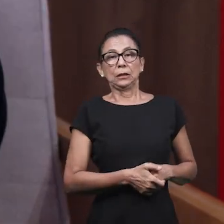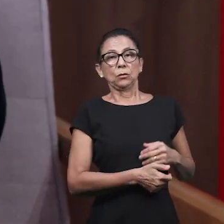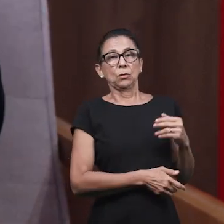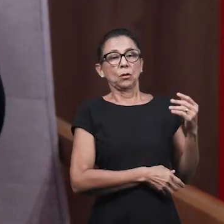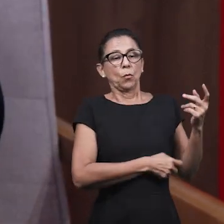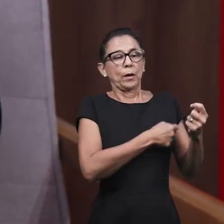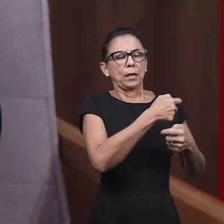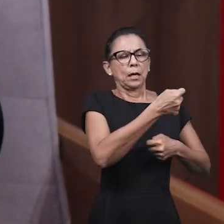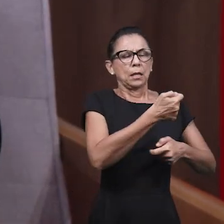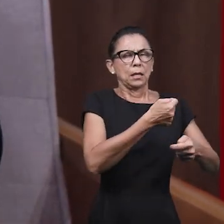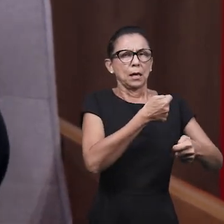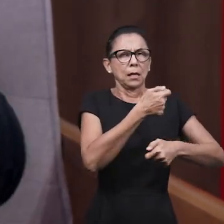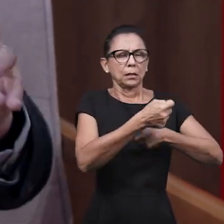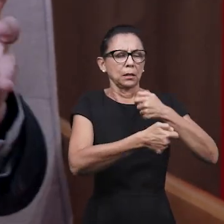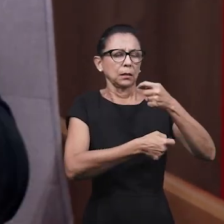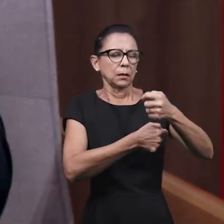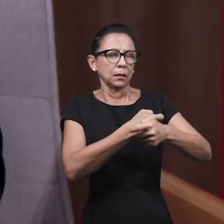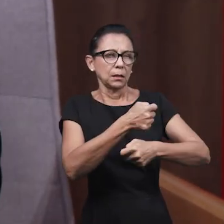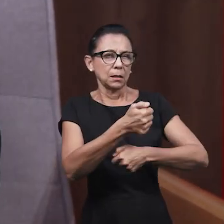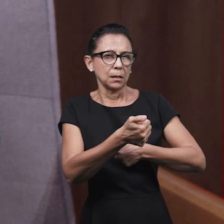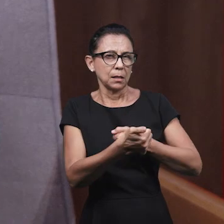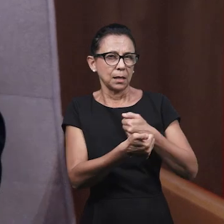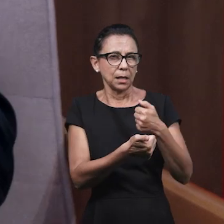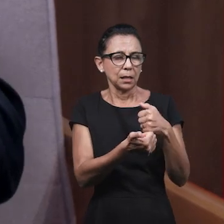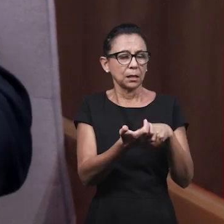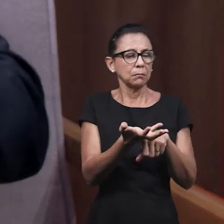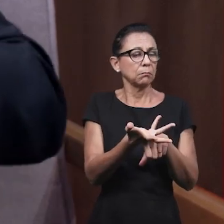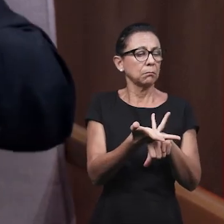sont entourés de manière très subtile.